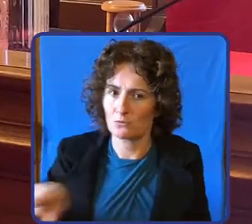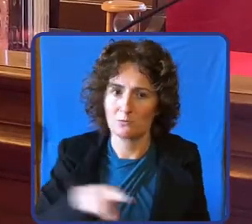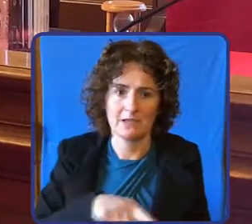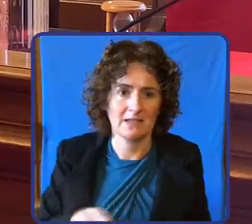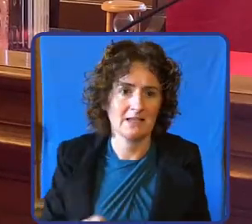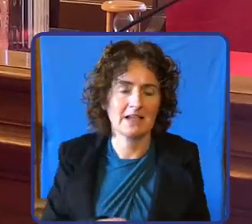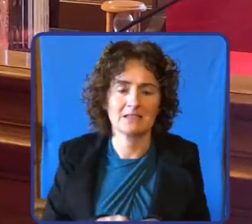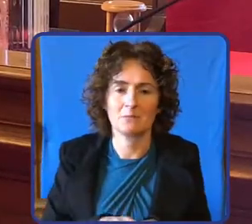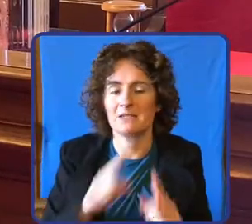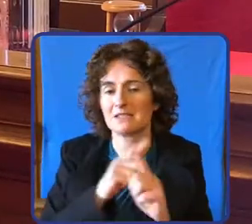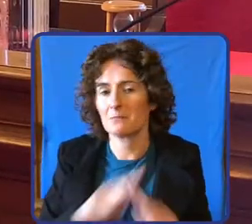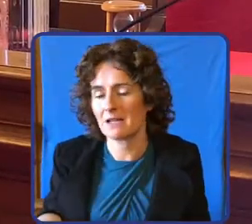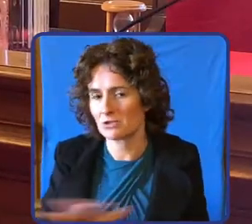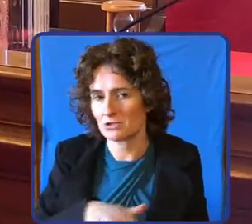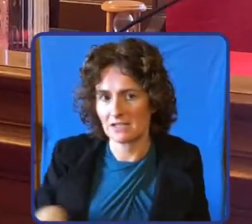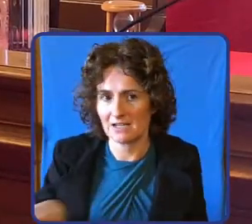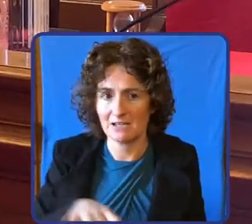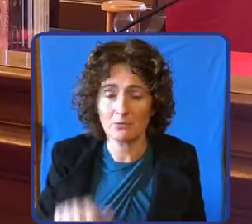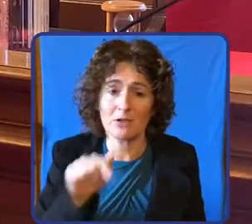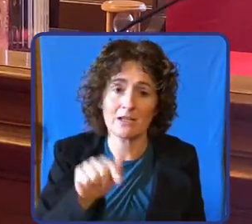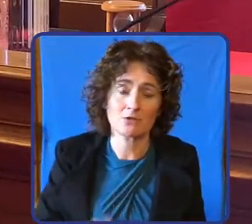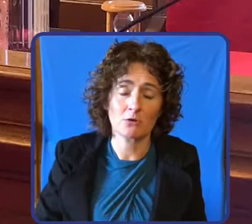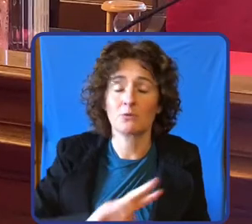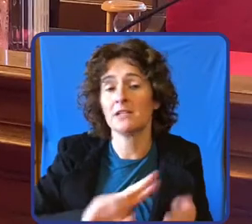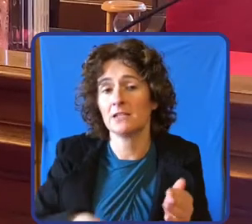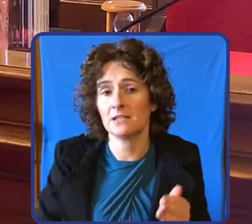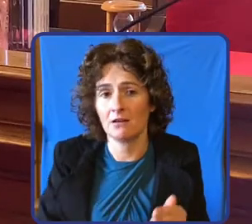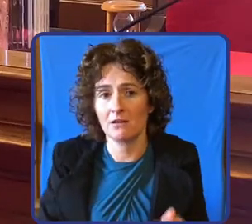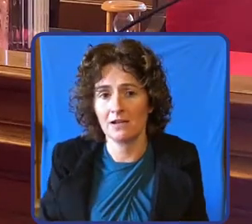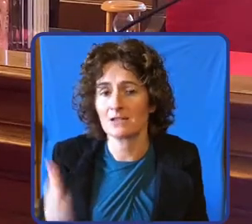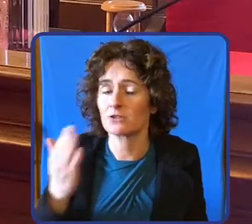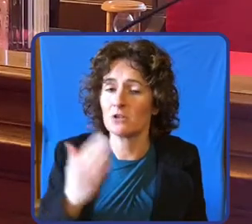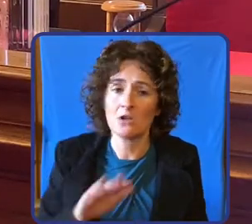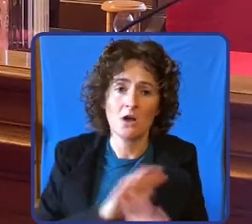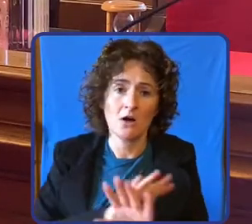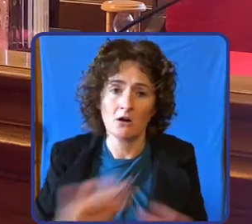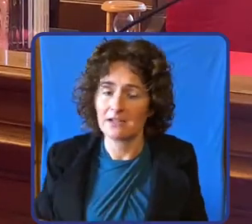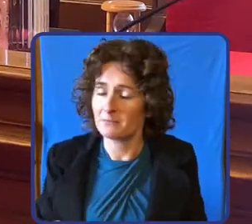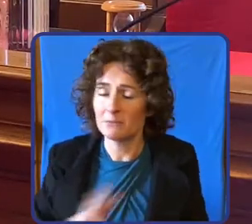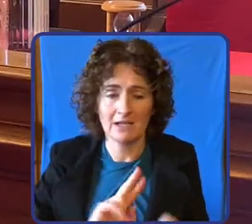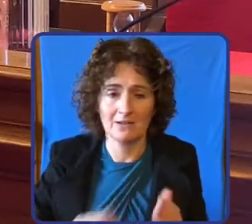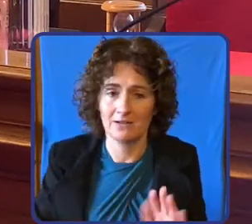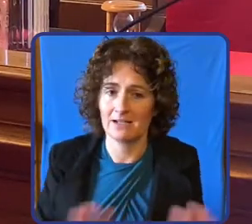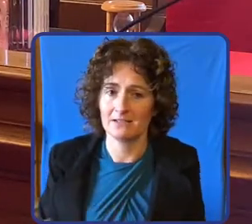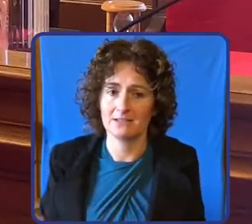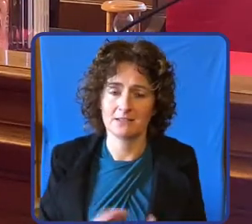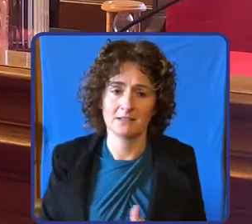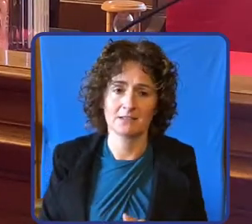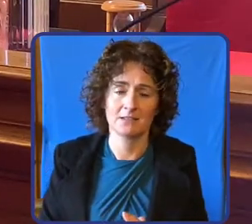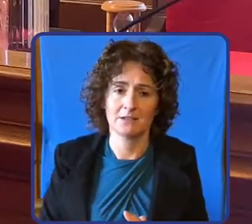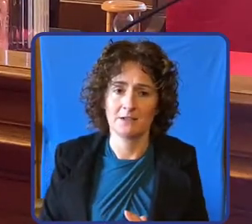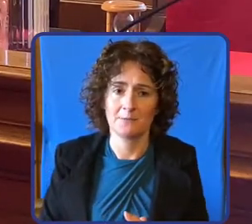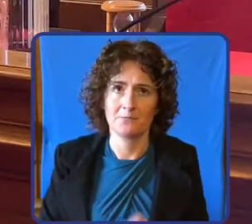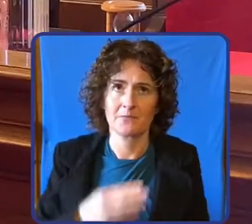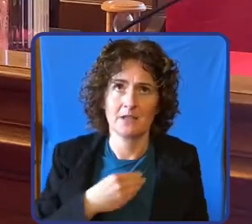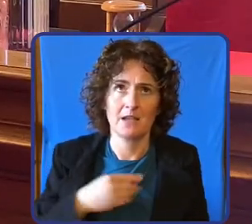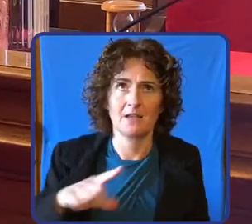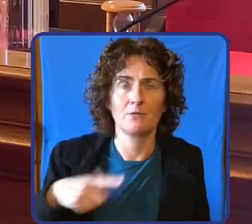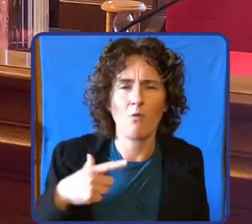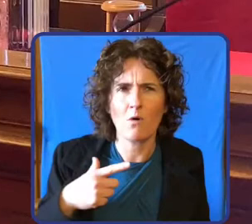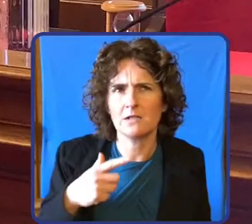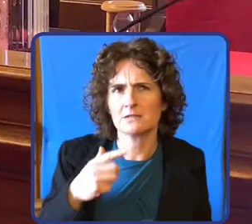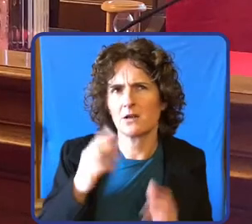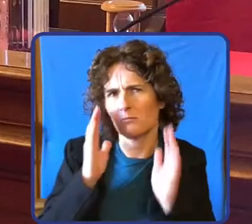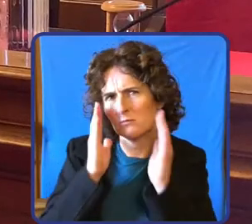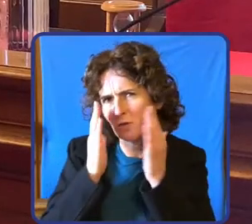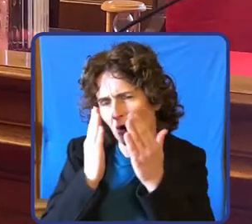ön döntése, én el tudom fogadni ezt is. Nem értünk ebbe egyet, rendben van. A másik dolog az az, hogy én voltam olyan naív, hogy